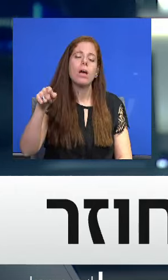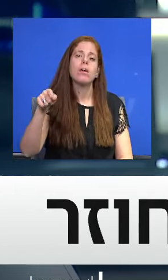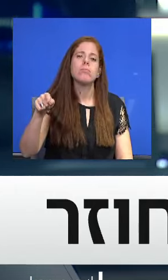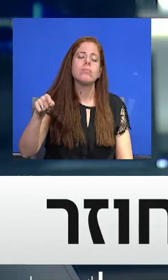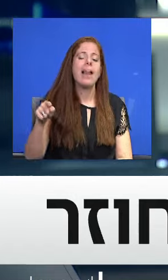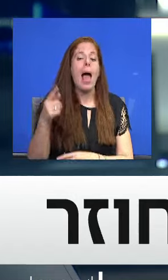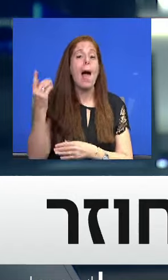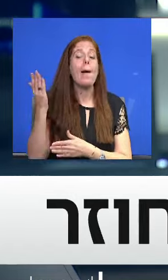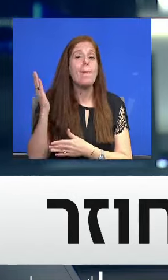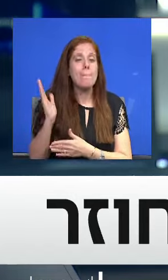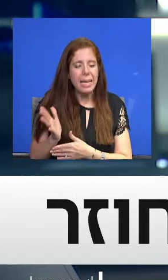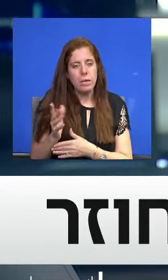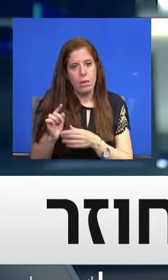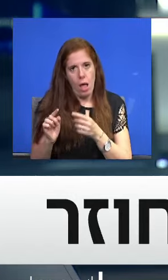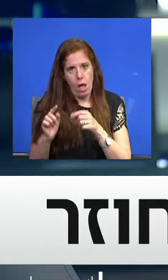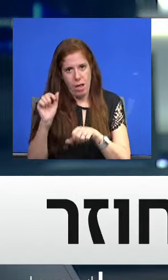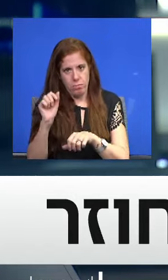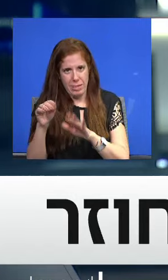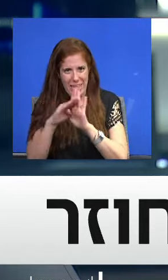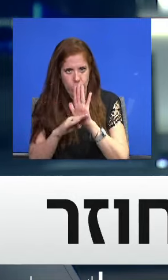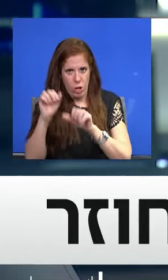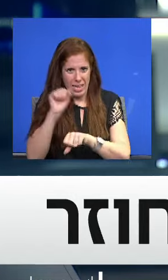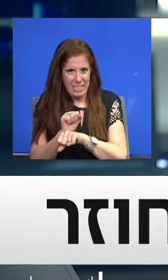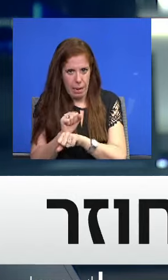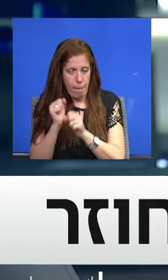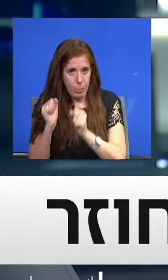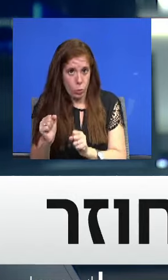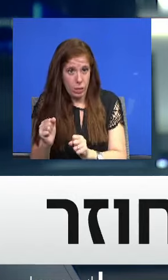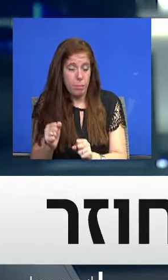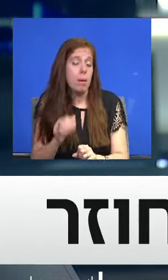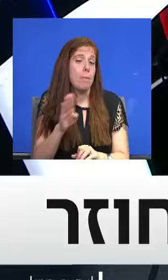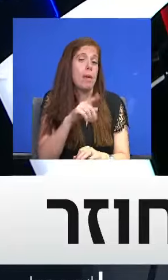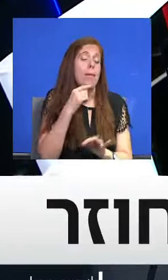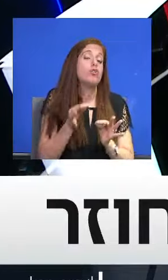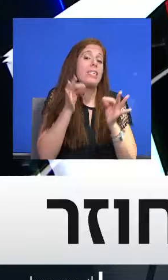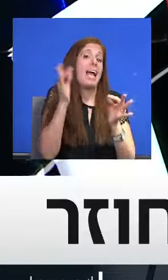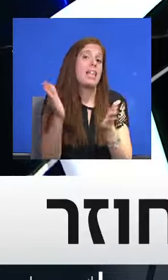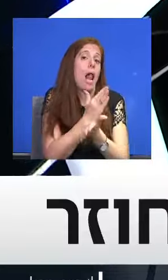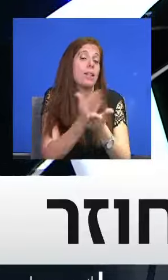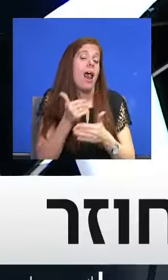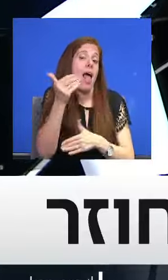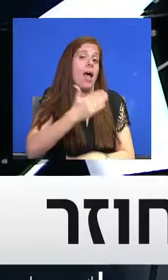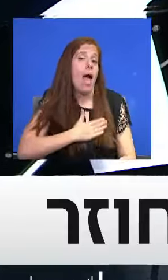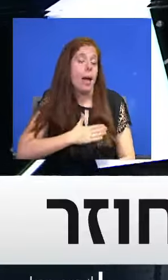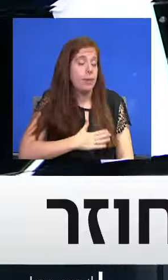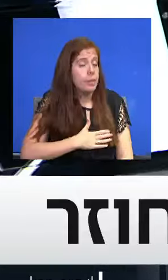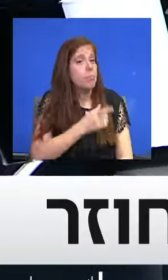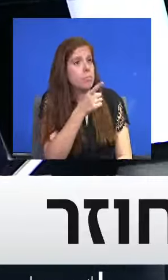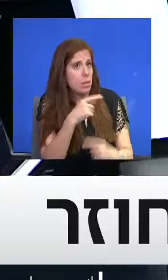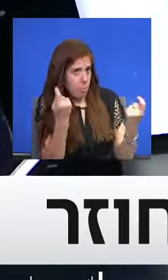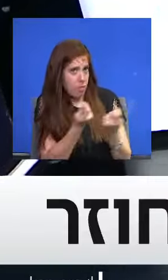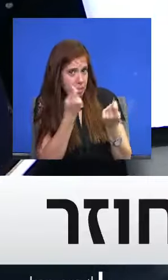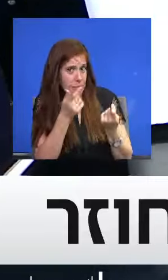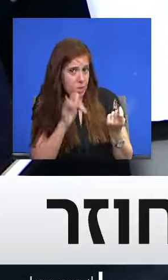הביטחוניים, אחרי שראש הממשלה נתניהו הודיע שידחה את ההחלטה הזאת לאחרי החגים. סולימאן מסעוד, אתה מפרסם את